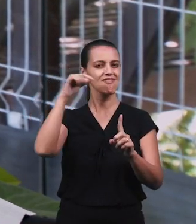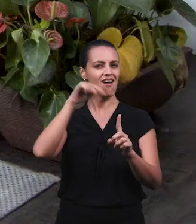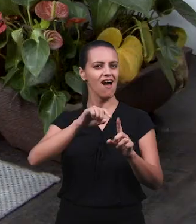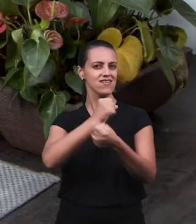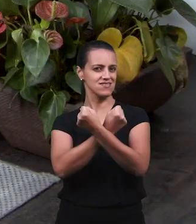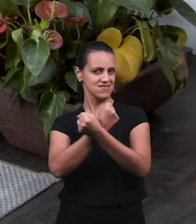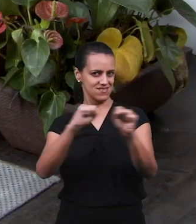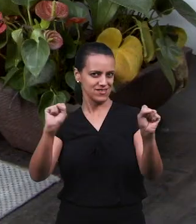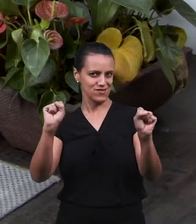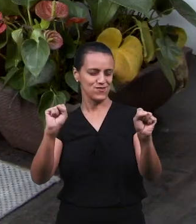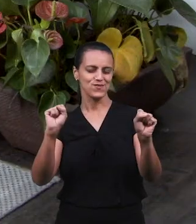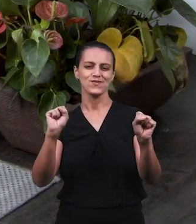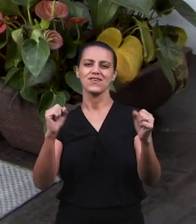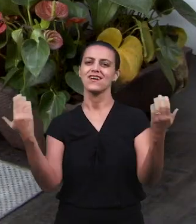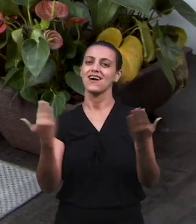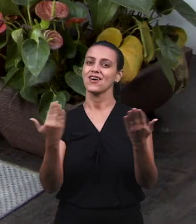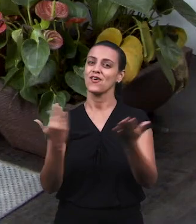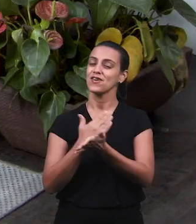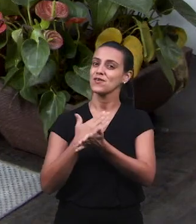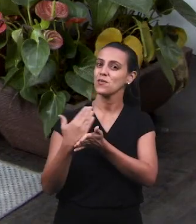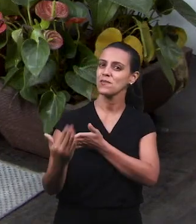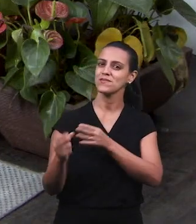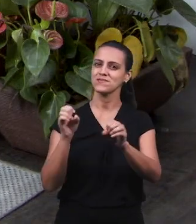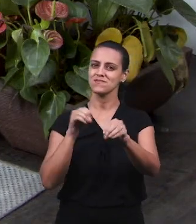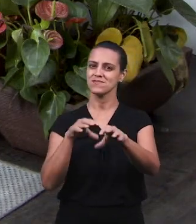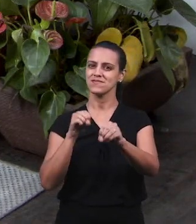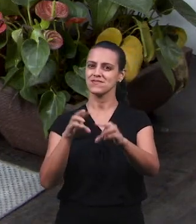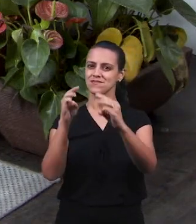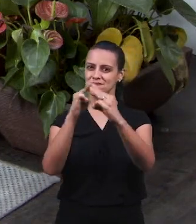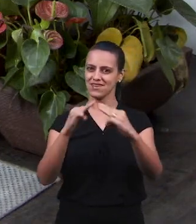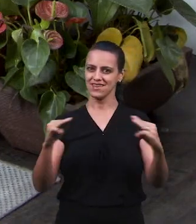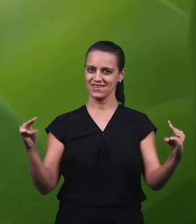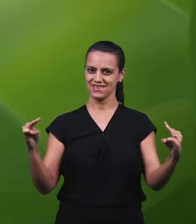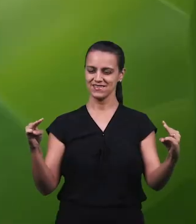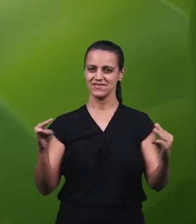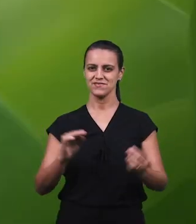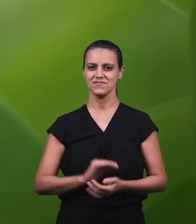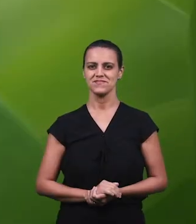Maintenant, vous allez assister le volet Leçons du Manaim.